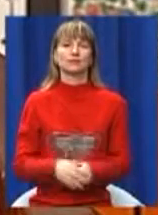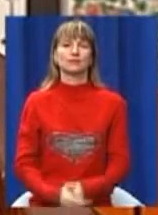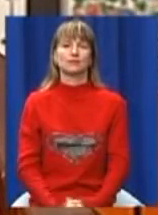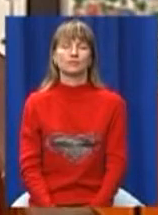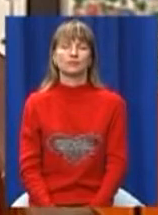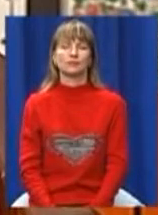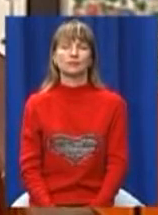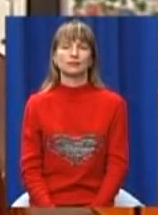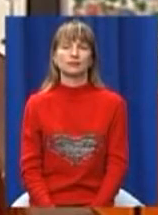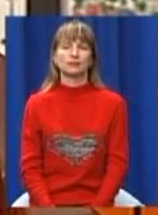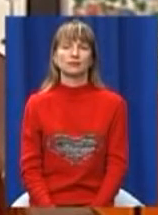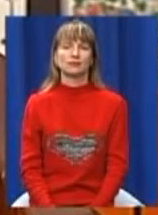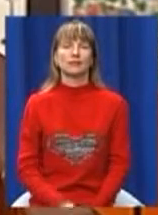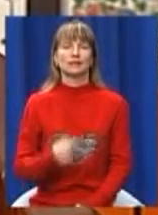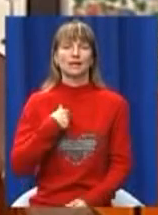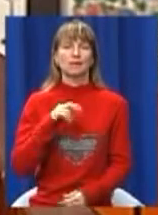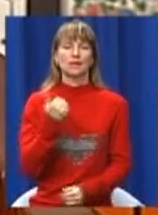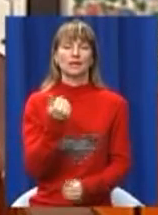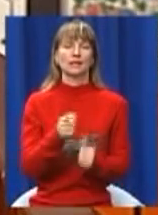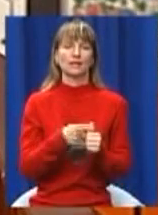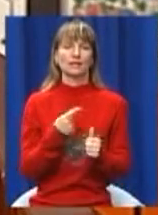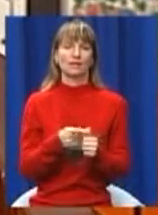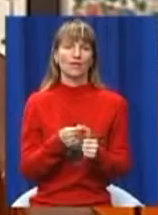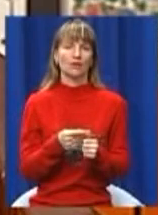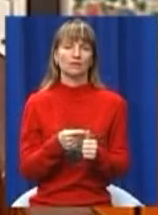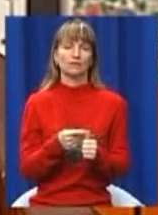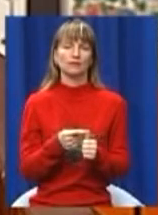солодість? Я її б назвала...